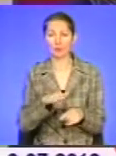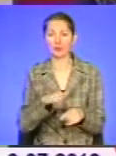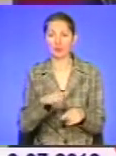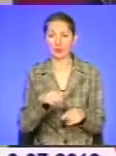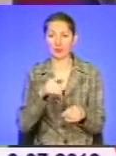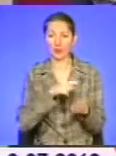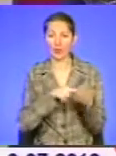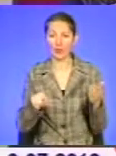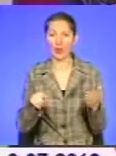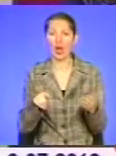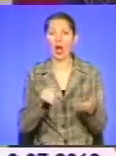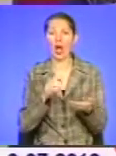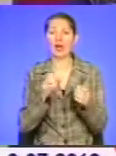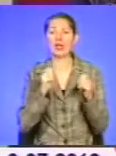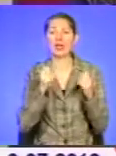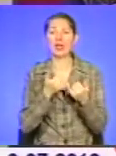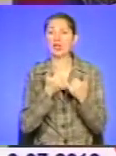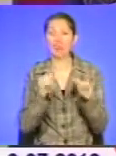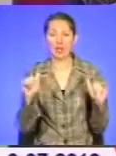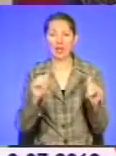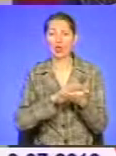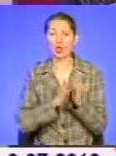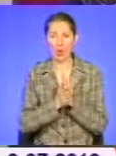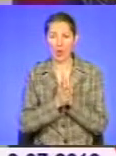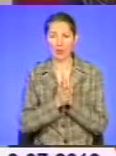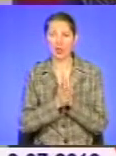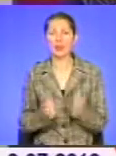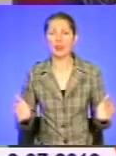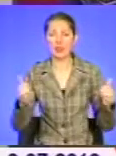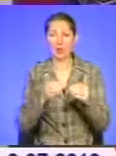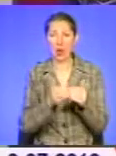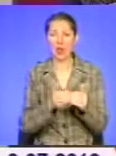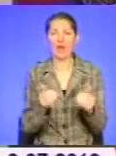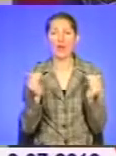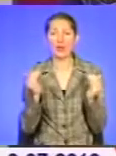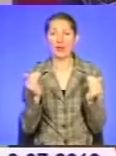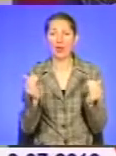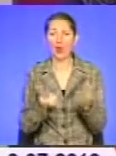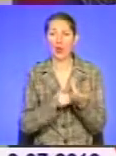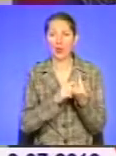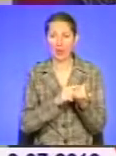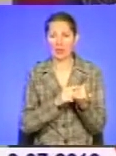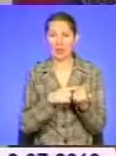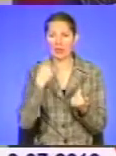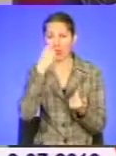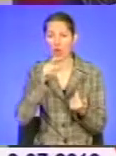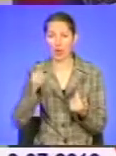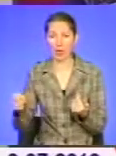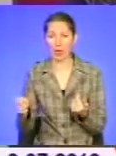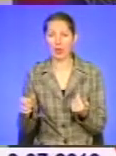подчеркиваю, чрезвычайной ситуации сосредоточили максимальное количество личного состава, сил и средств,